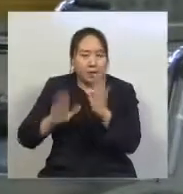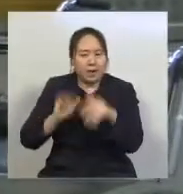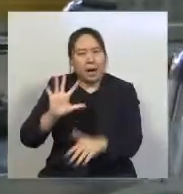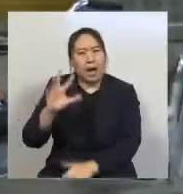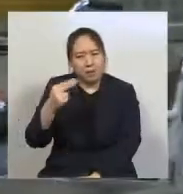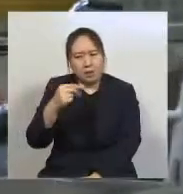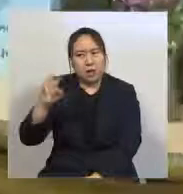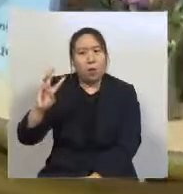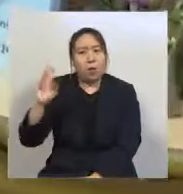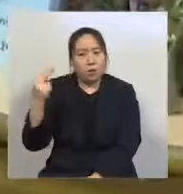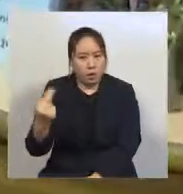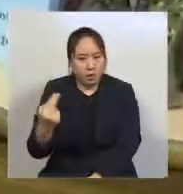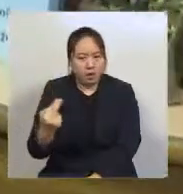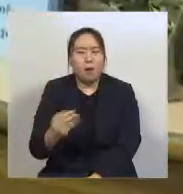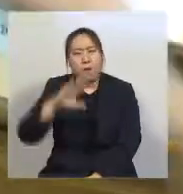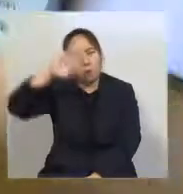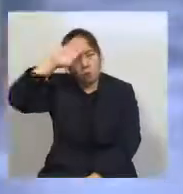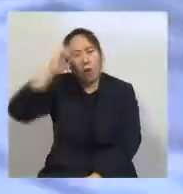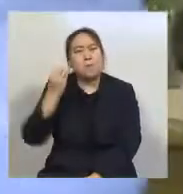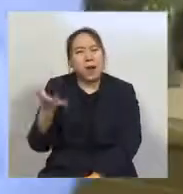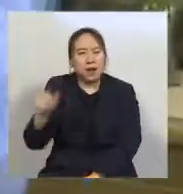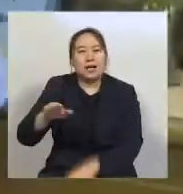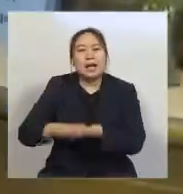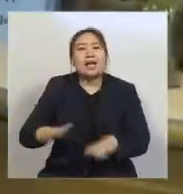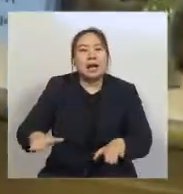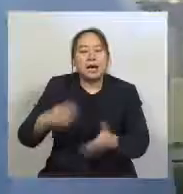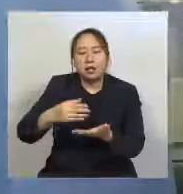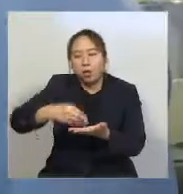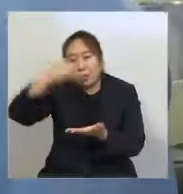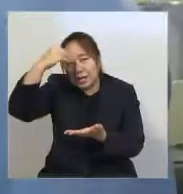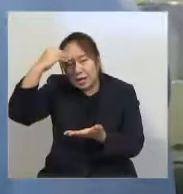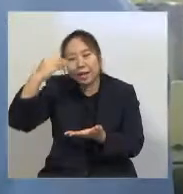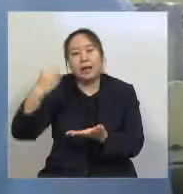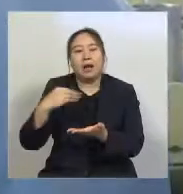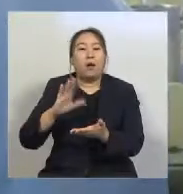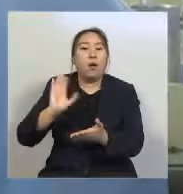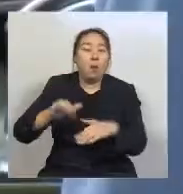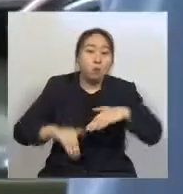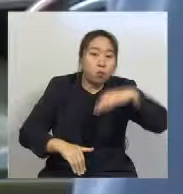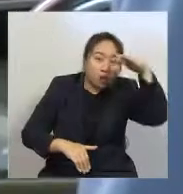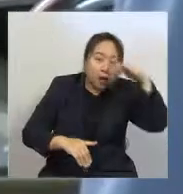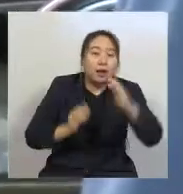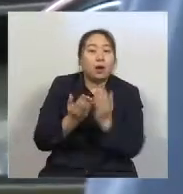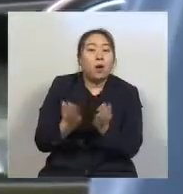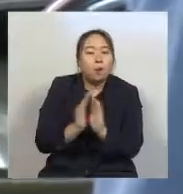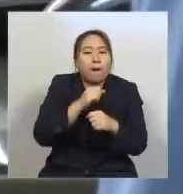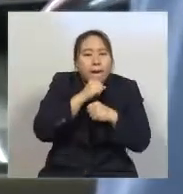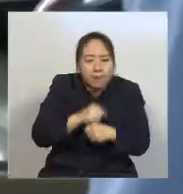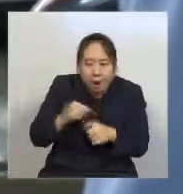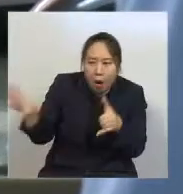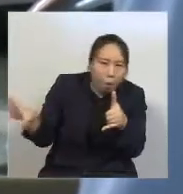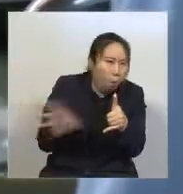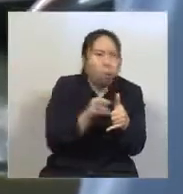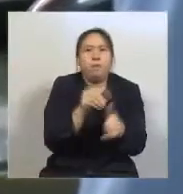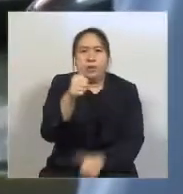คนนะคะผู้ป่วยส่วนใหญ่ก็เป็นเด็กเล็กจนถึงวัยเรียนสามารถแพร่เชื้อไปสู่ผู้ใหญ่แล้วก็ผู้สูงอายุในครอบครัวได้ง่ายด้วยนะคะโรค